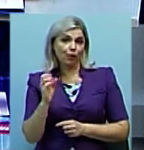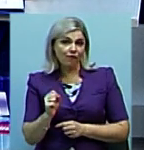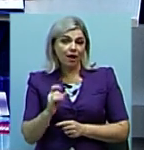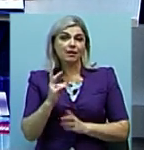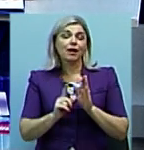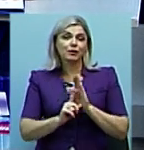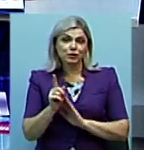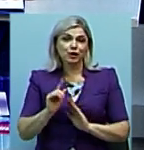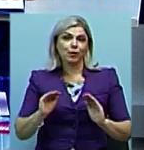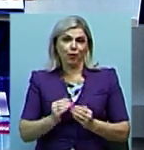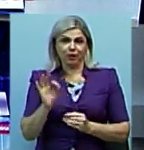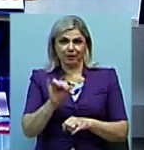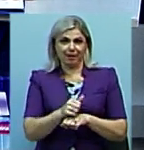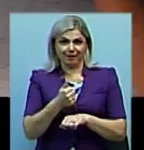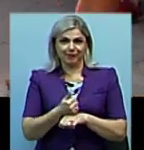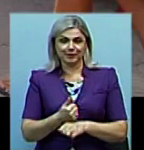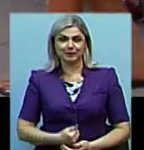початку коротко про головне.